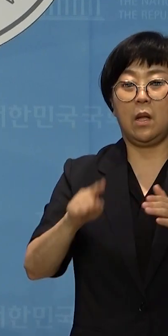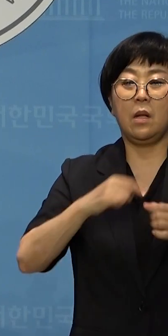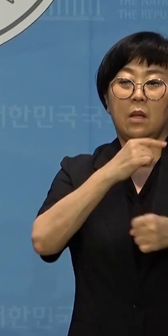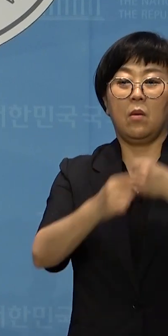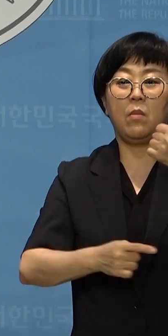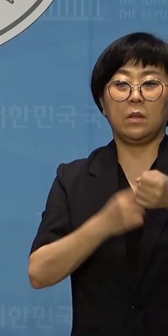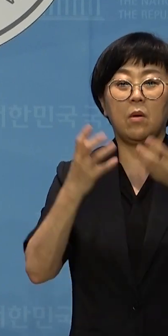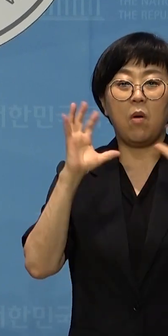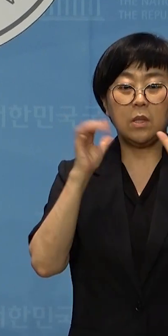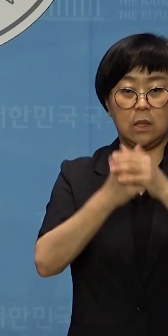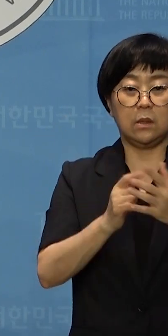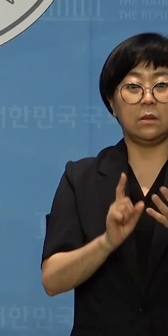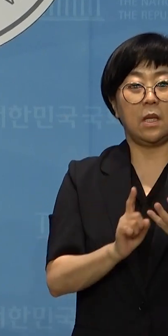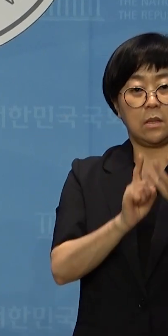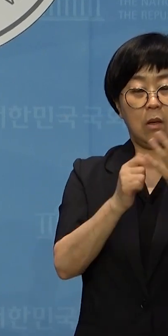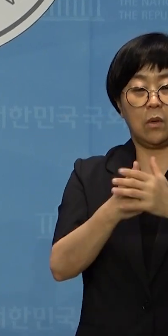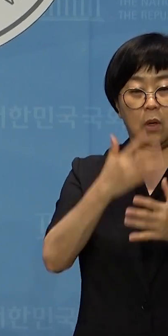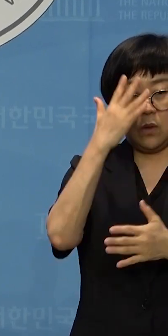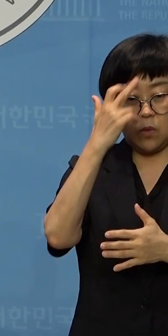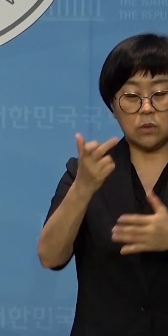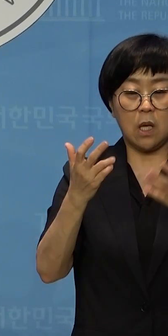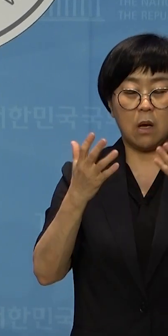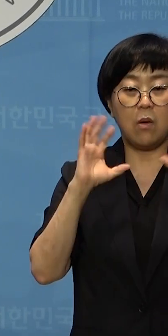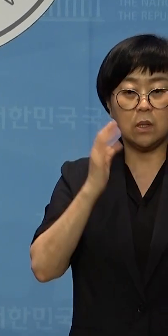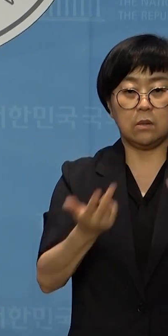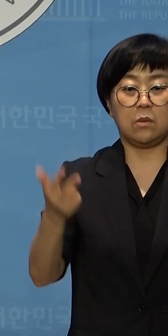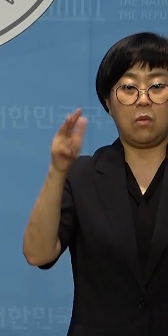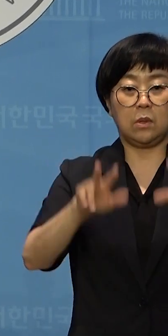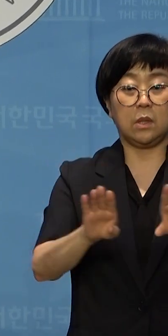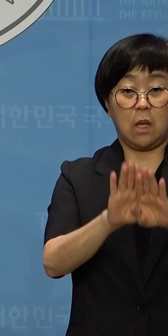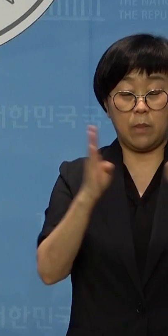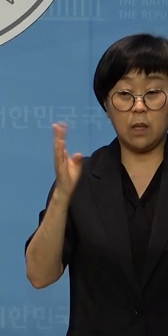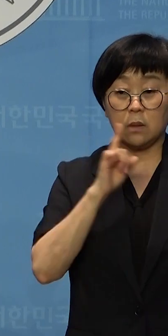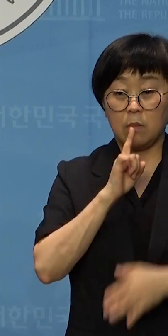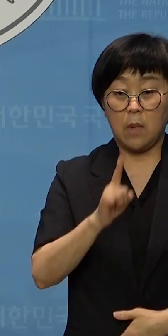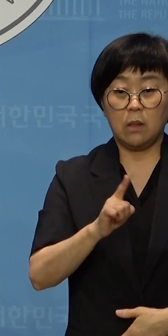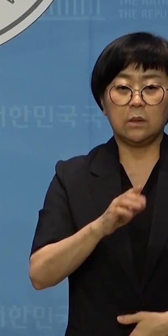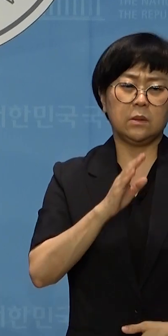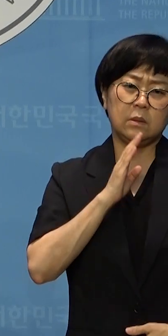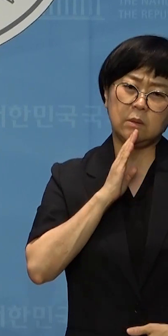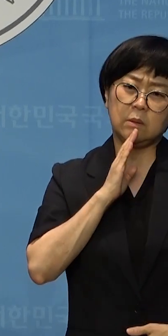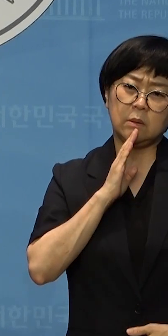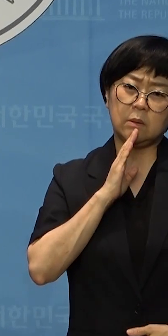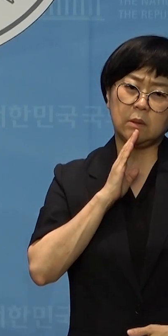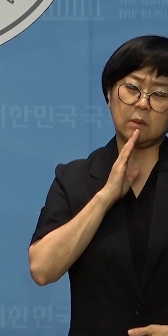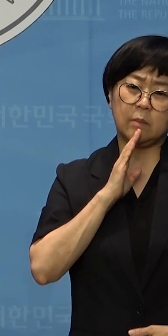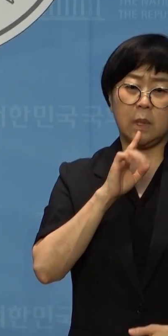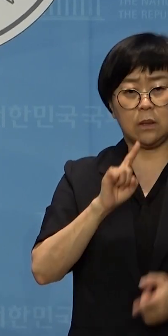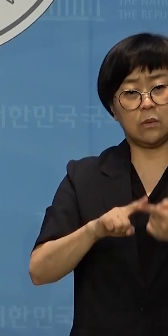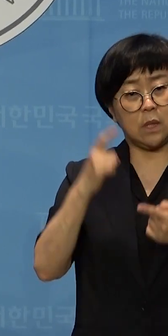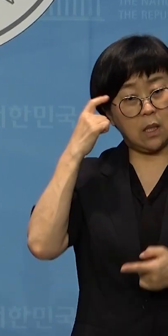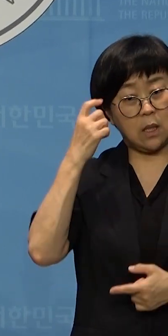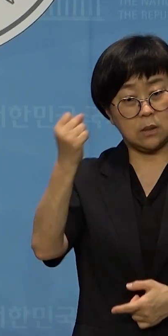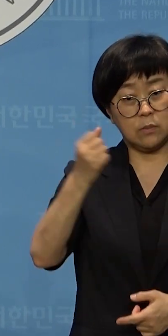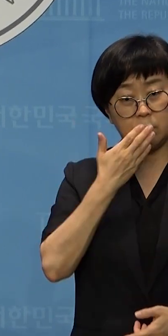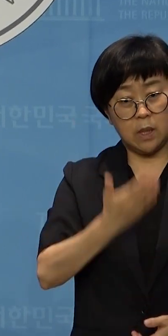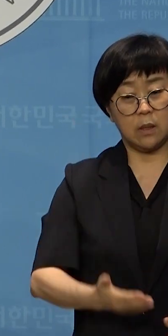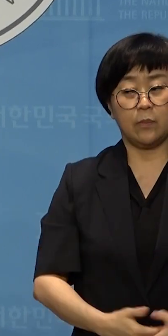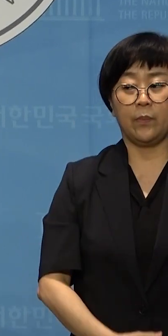1년 만에 어린이를 대상으로 용산 어린이 정원을 개방한다는 것이 과연 옳다고